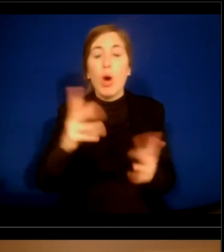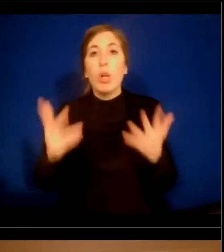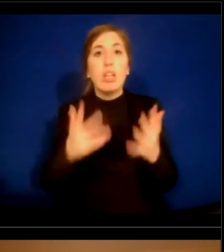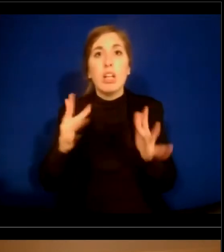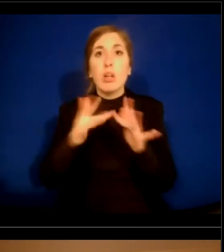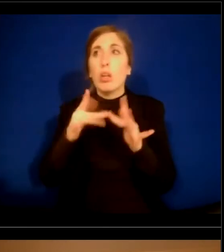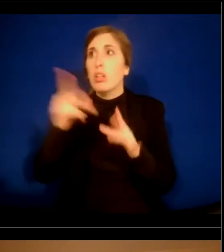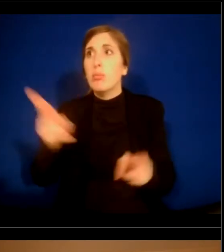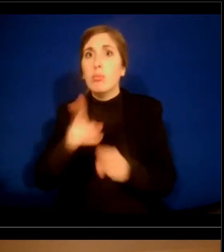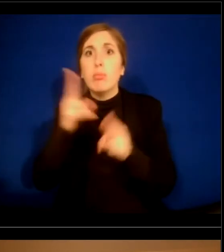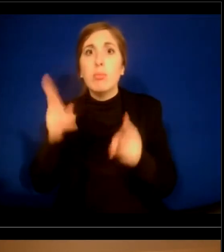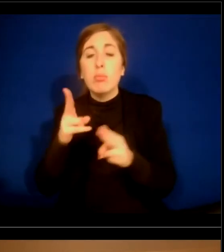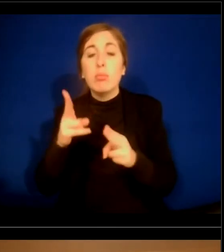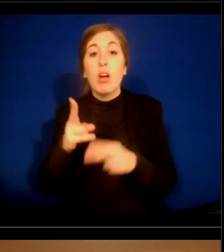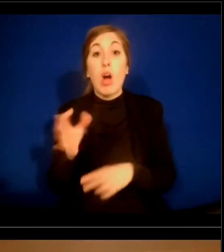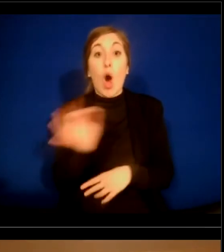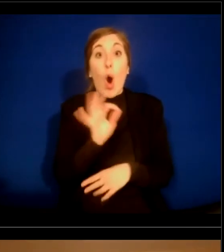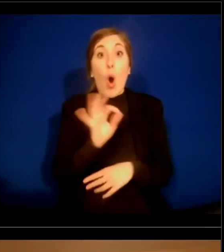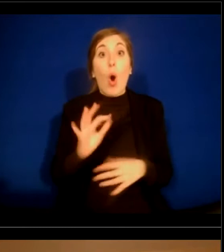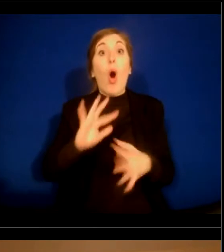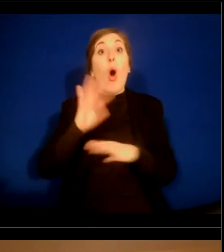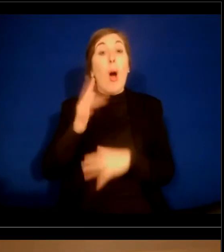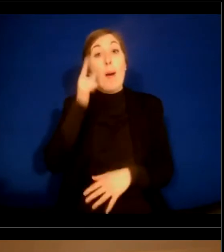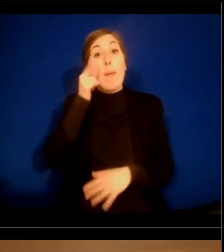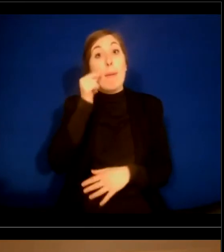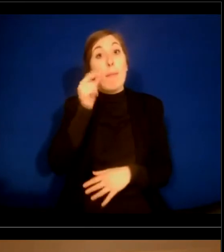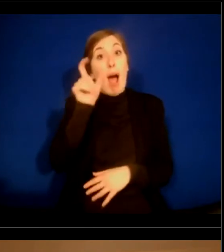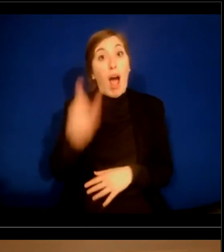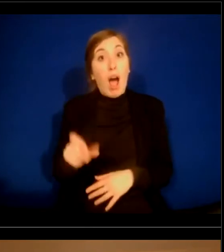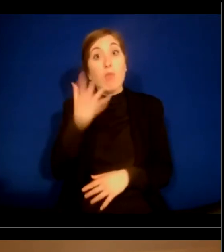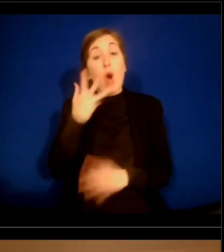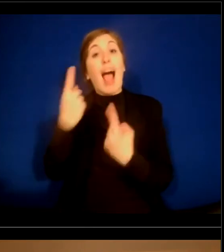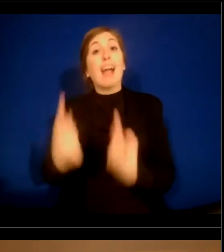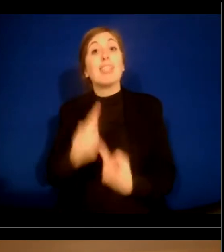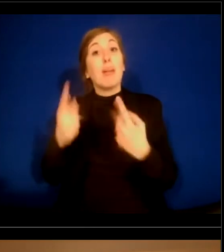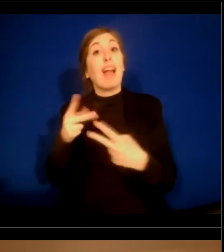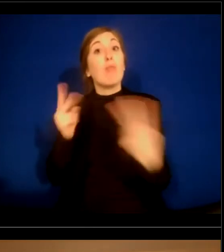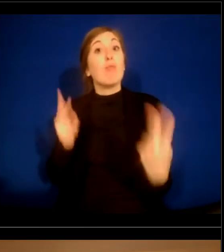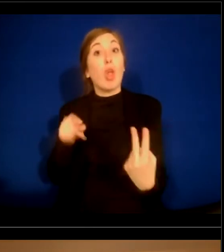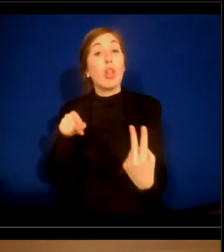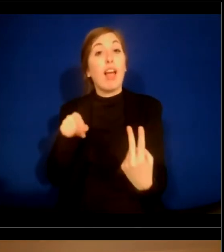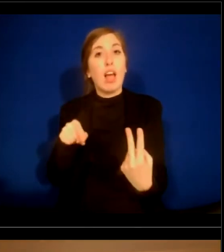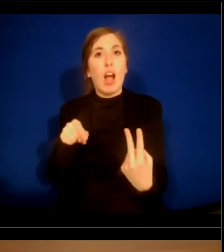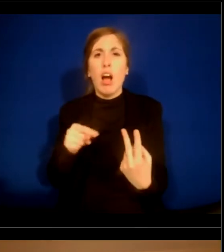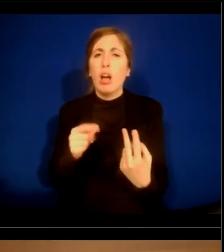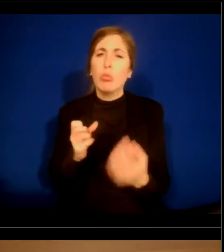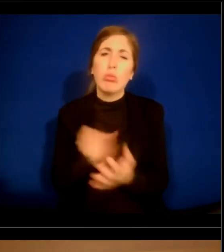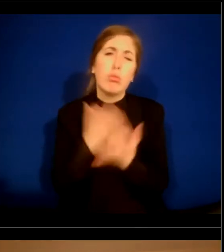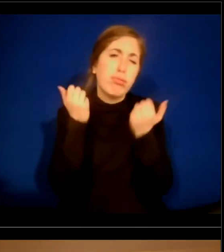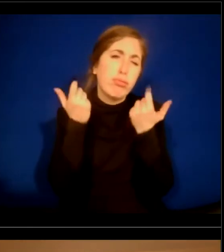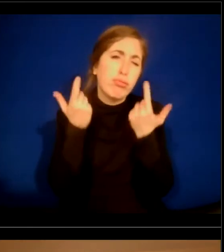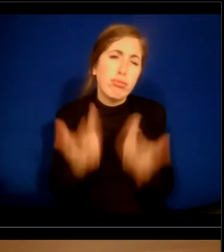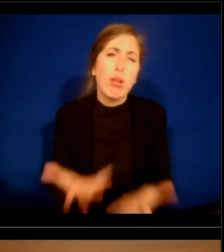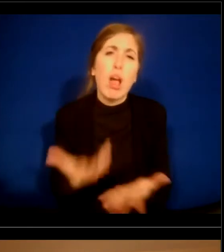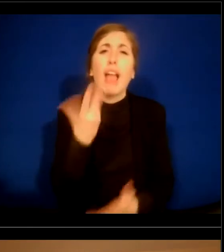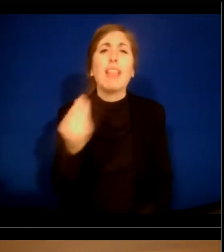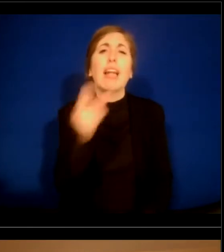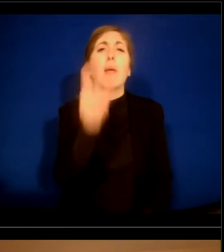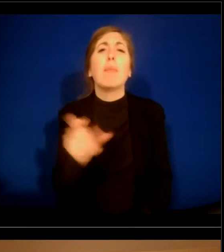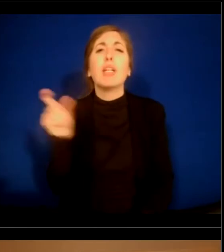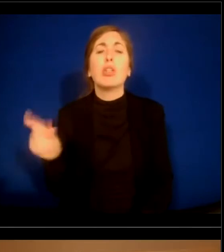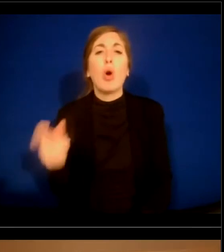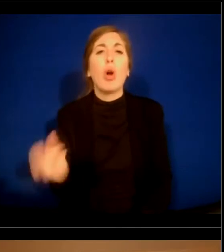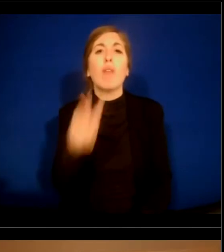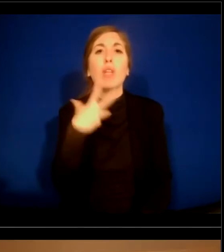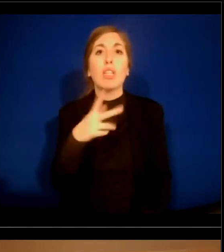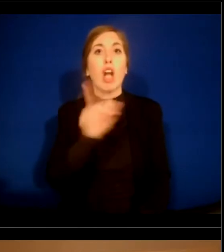però vogliono aspettare lì alla frontiera, quindi non vogliono andare avanti. Ci sono stati molti casi di persone che ci hanno detto: no, io quel pullman